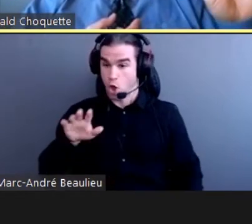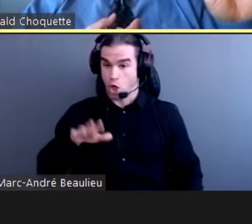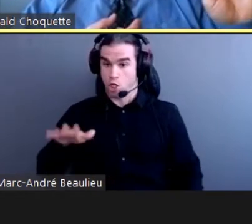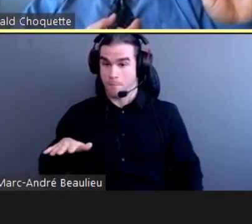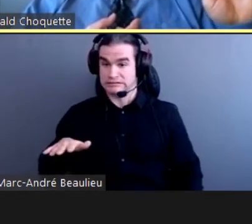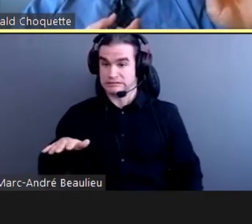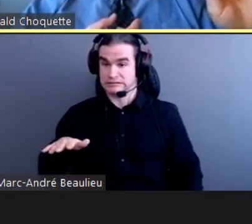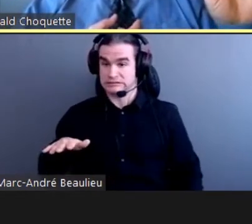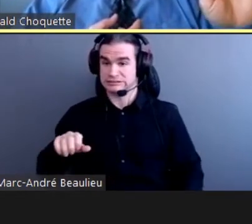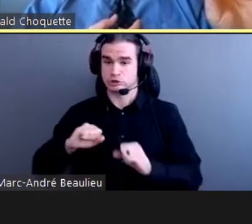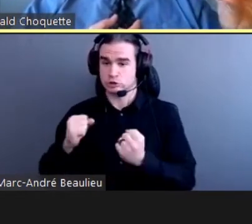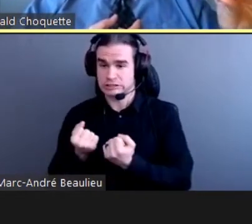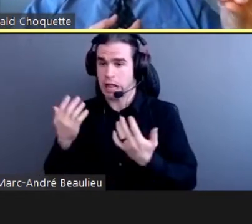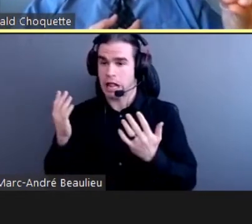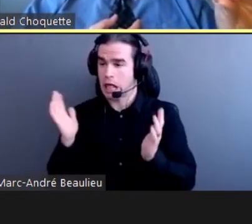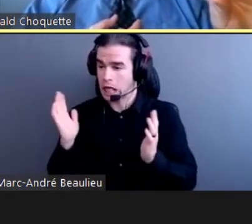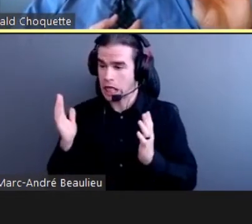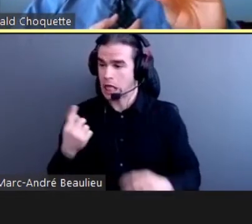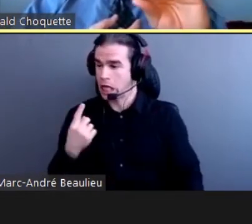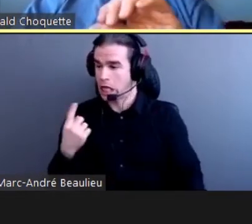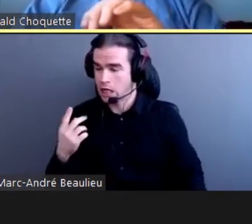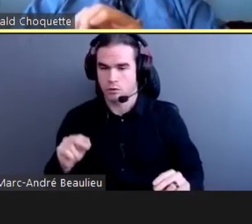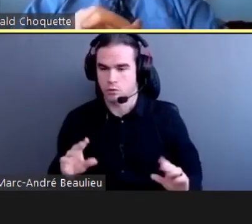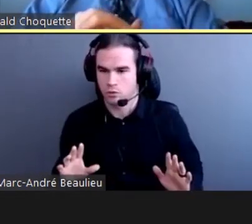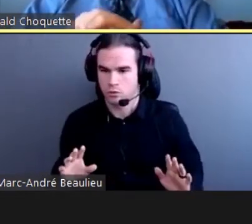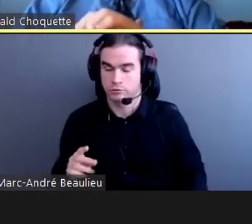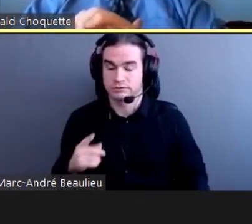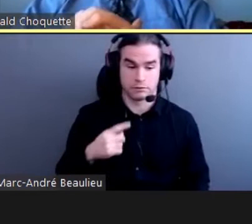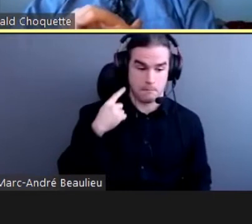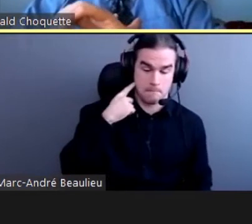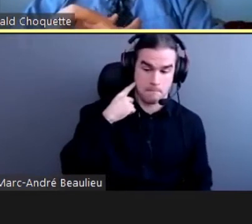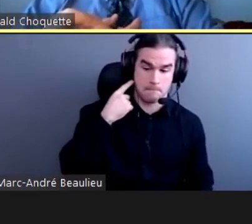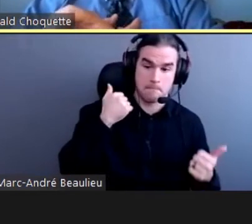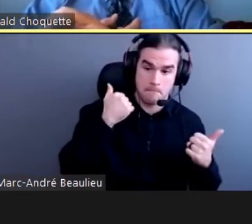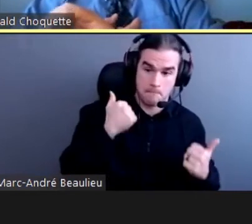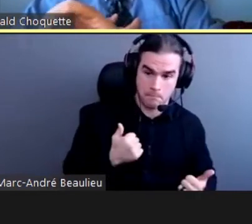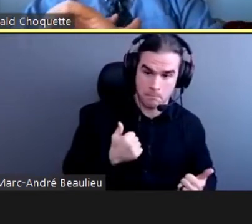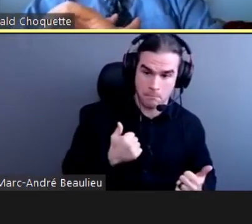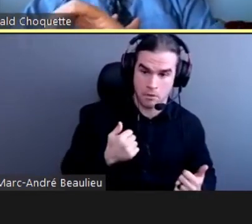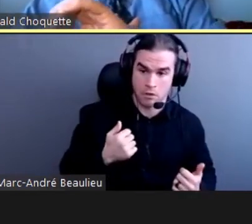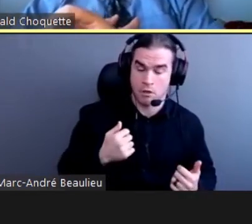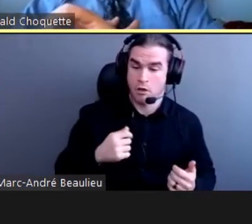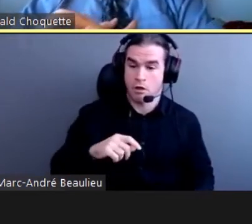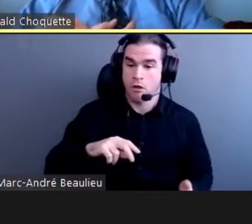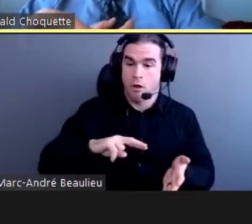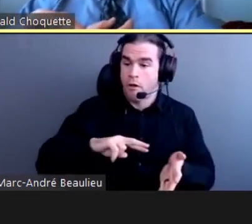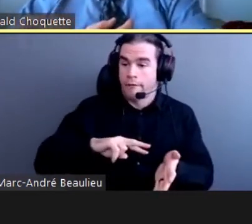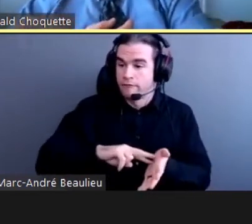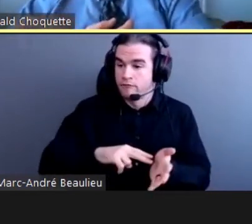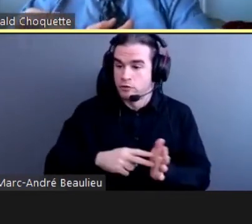l'autre. C'est pas dire parce que vous avez un problème d'audition que vous allez avoir des problèmes dégénératifs